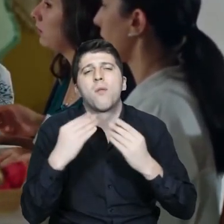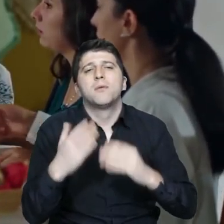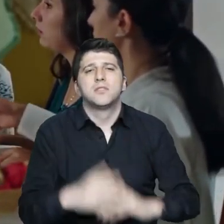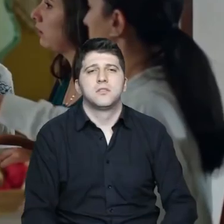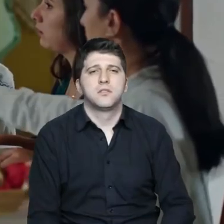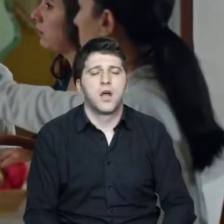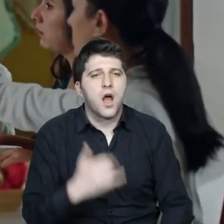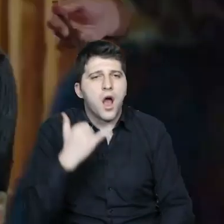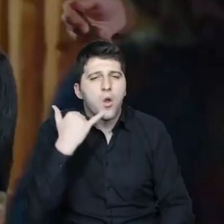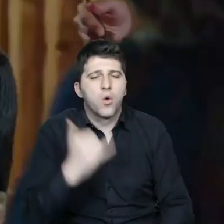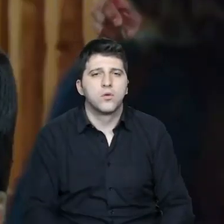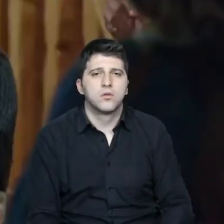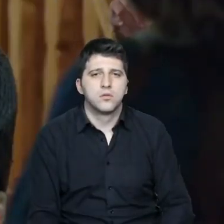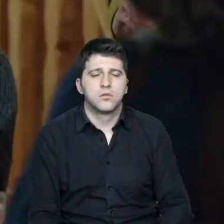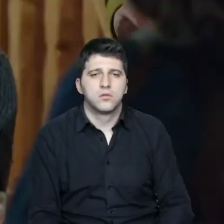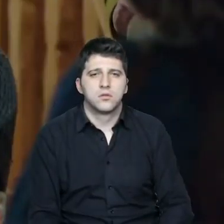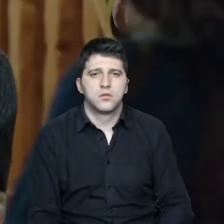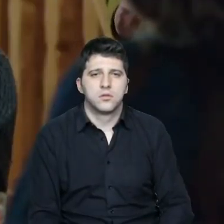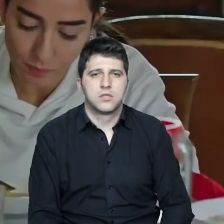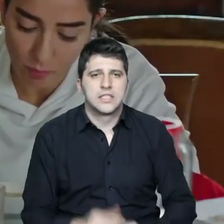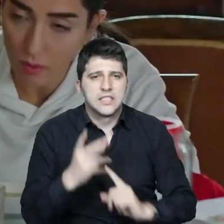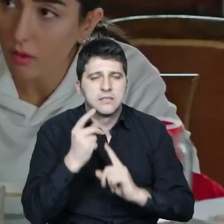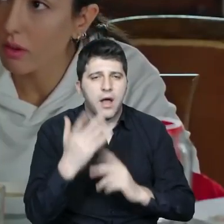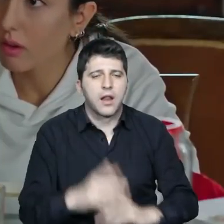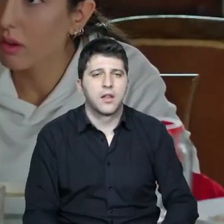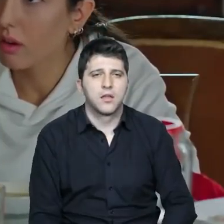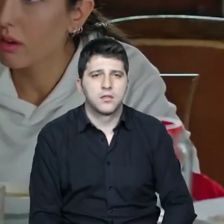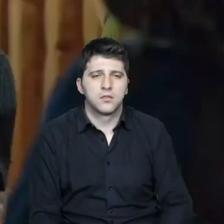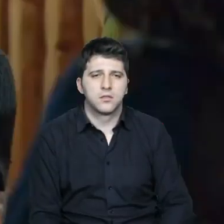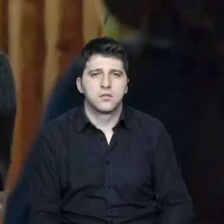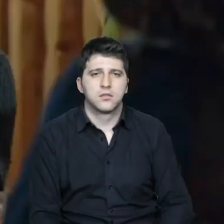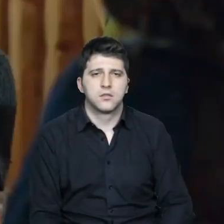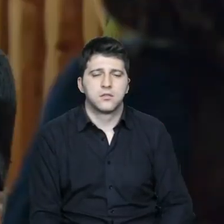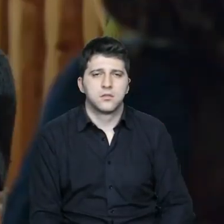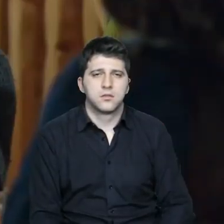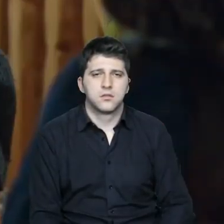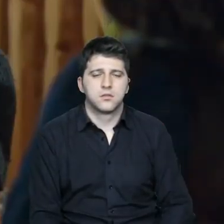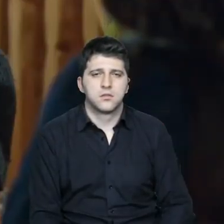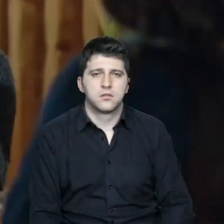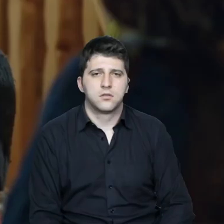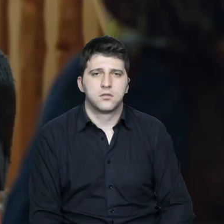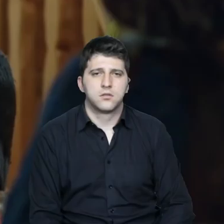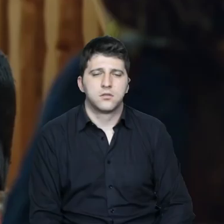onları. Alo. İsmail. Kızlar tedirgin oldu.